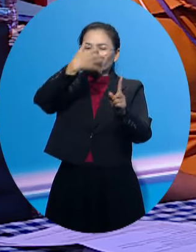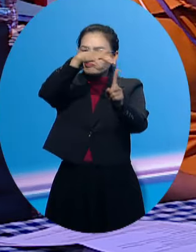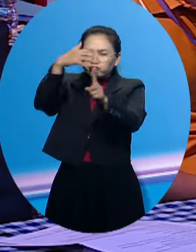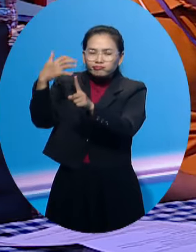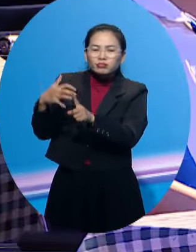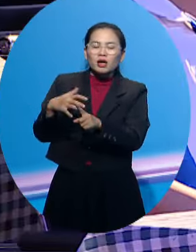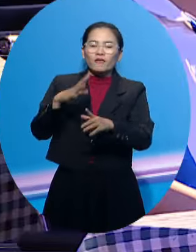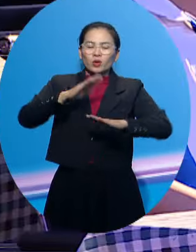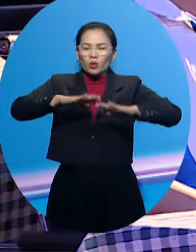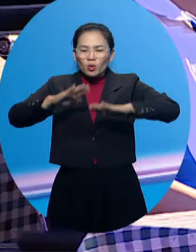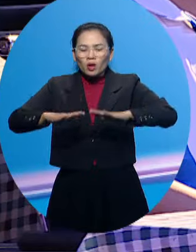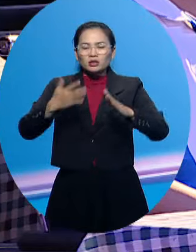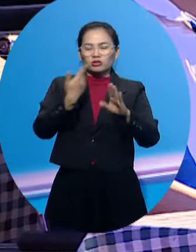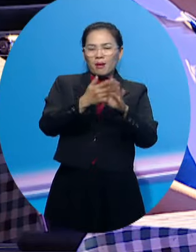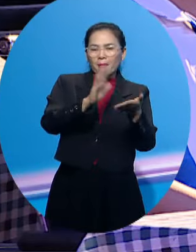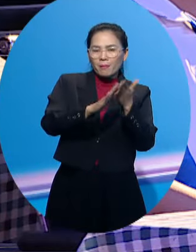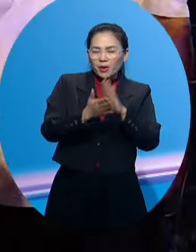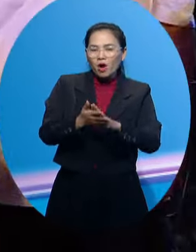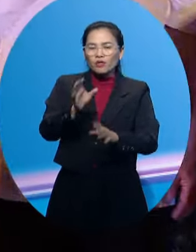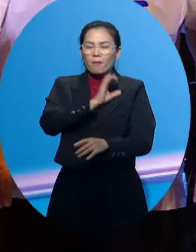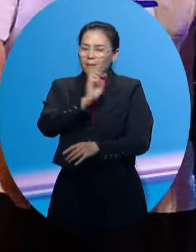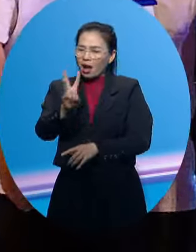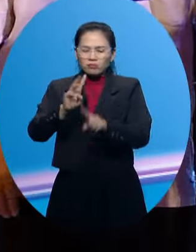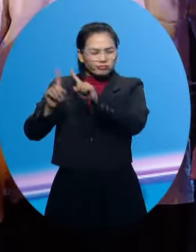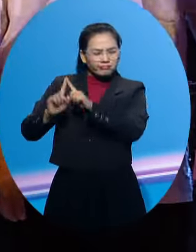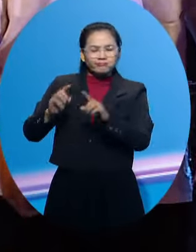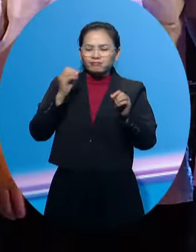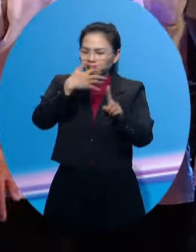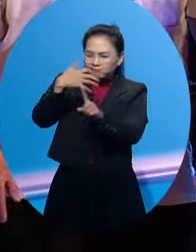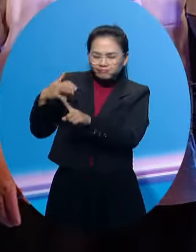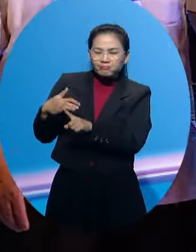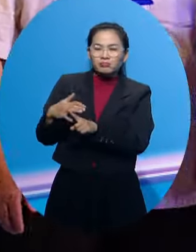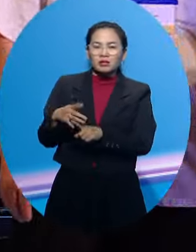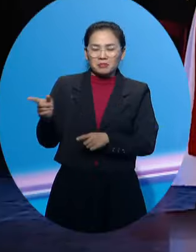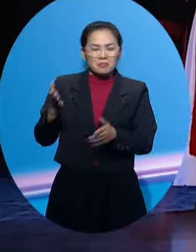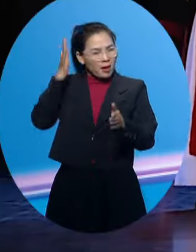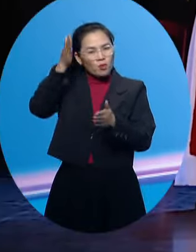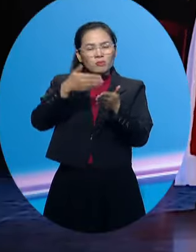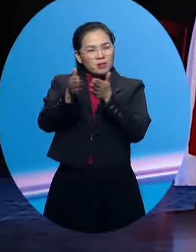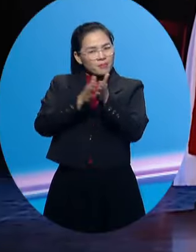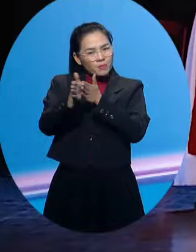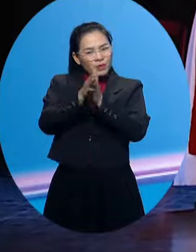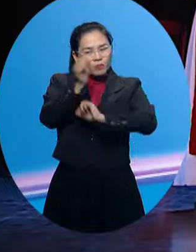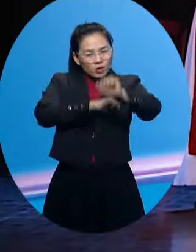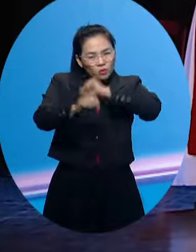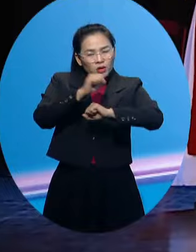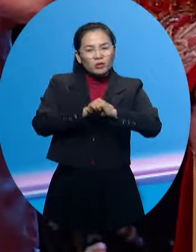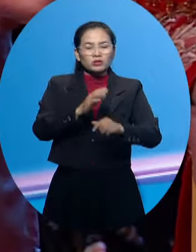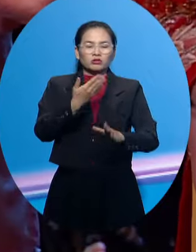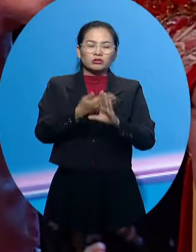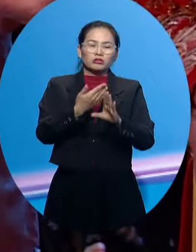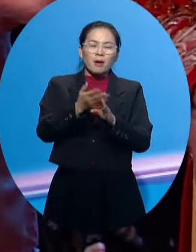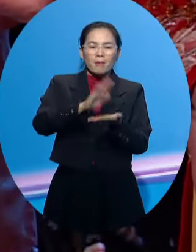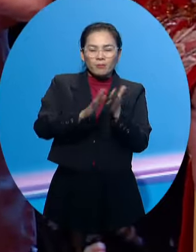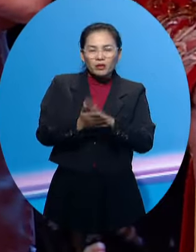sơ cấp cứu cho các trường mầm non phổ thông trong thời gian tới câu lạc bộ sẽ mở rộng hơn nữa mô hình tập huấn kỹ năng sống cho các trường mẫu giáo